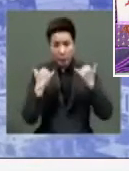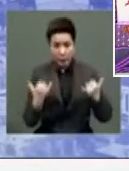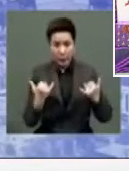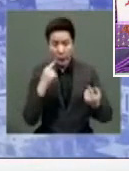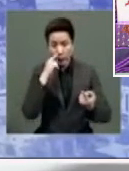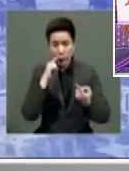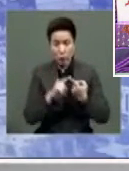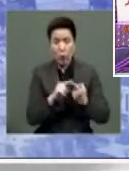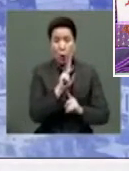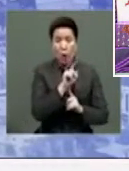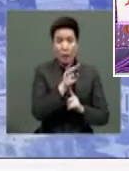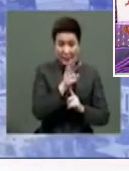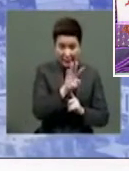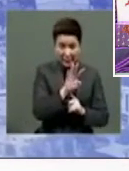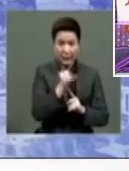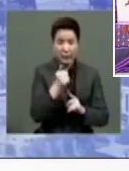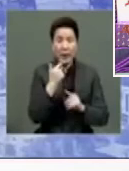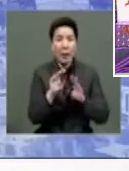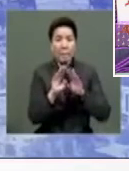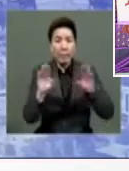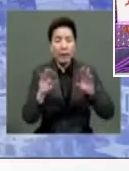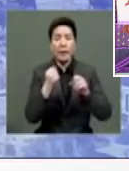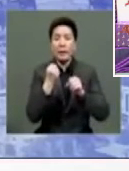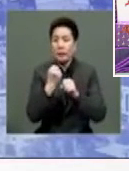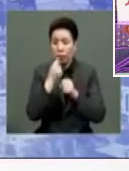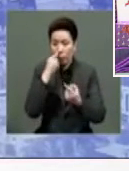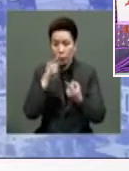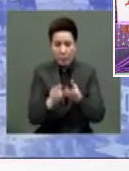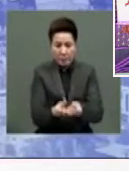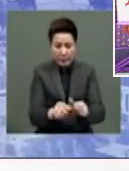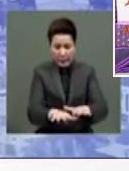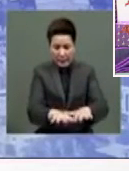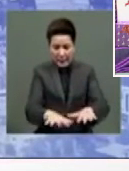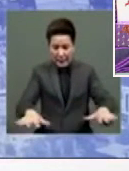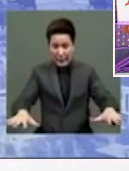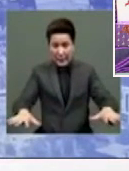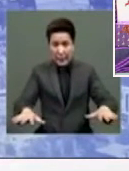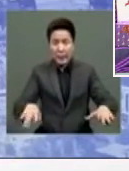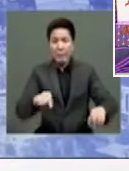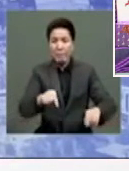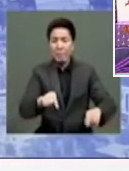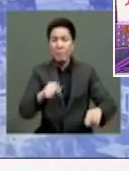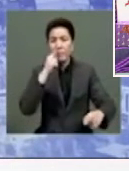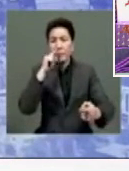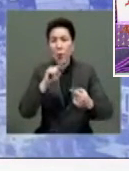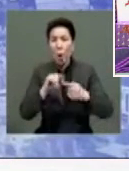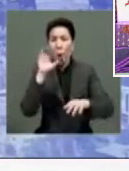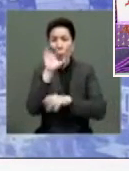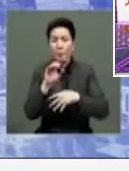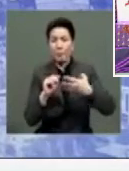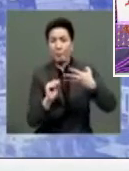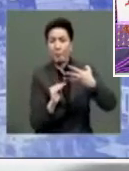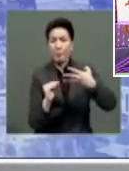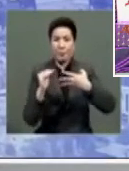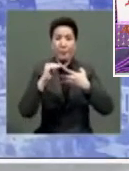ได้ไปจัดระบบคัดกรมคัดกรองอะไรกันไปเนี่ยนะฮะใช่ค่ะซึ่งนั่นหมายความว่าสมมุติว่าคุณจะจัดงานแต่งงานในอีก 2อาทิตย์ข้างหน้าแจก